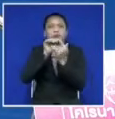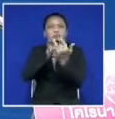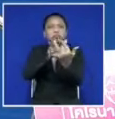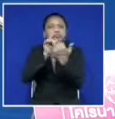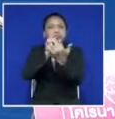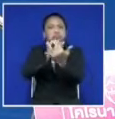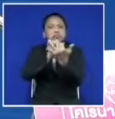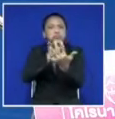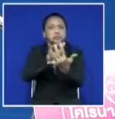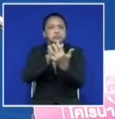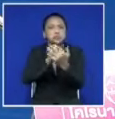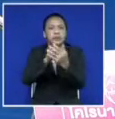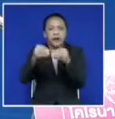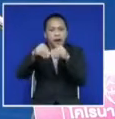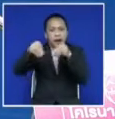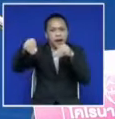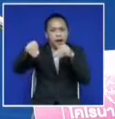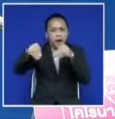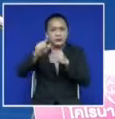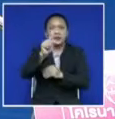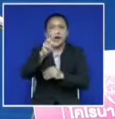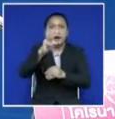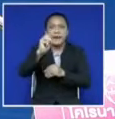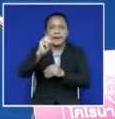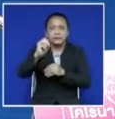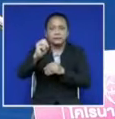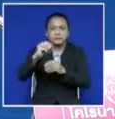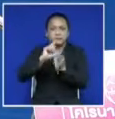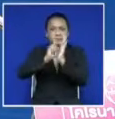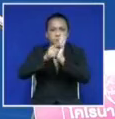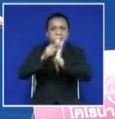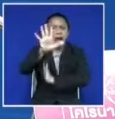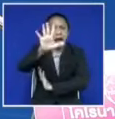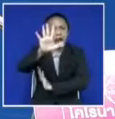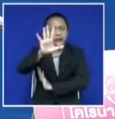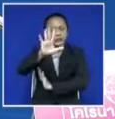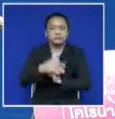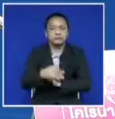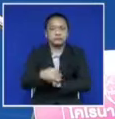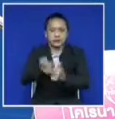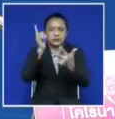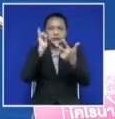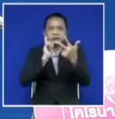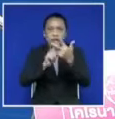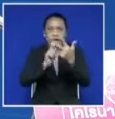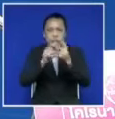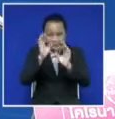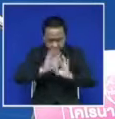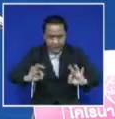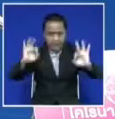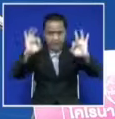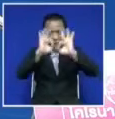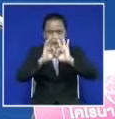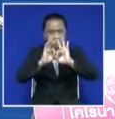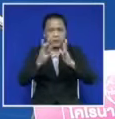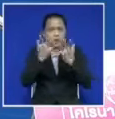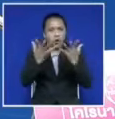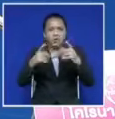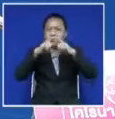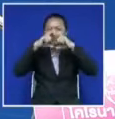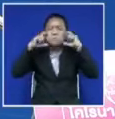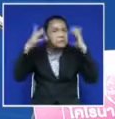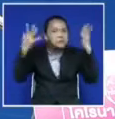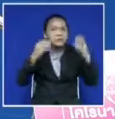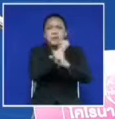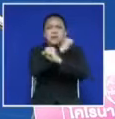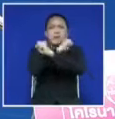ผู้ติดเชื้อระยะห่างไม่เกิน1เมตรนาน5นาทีขึ้นไปและประการที่3ซึ่งสำคัญมากไม่มีอุปกรณ์ป้องกันตัวอะ